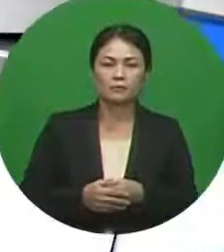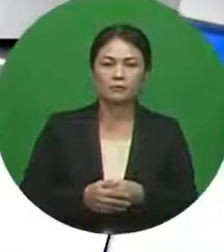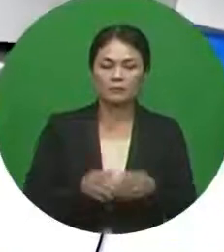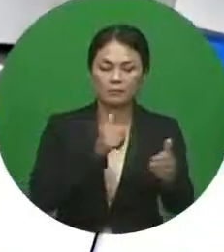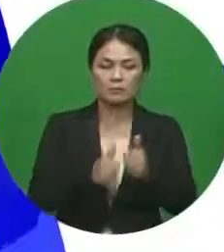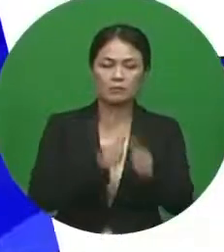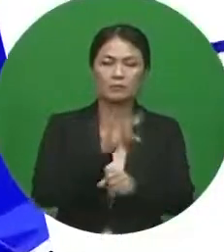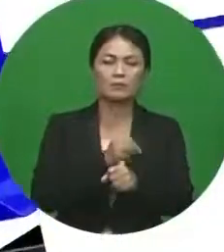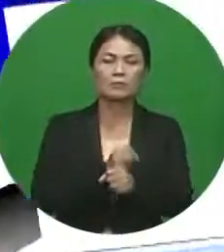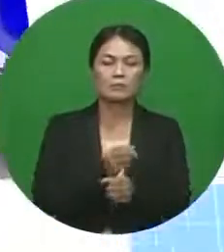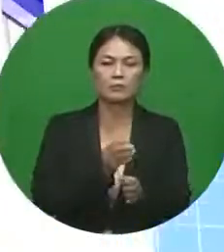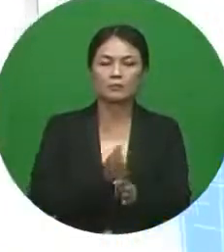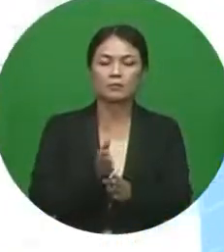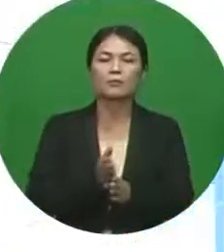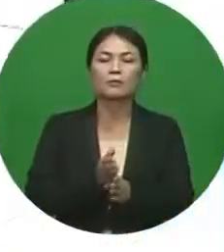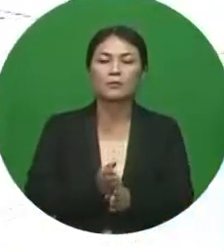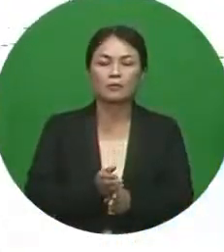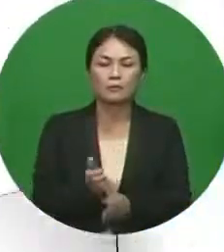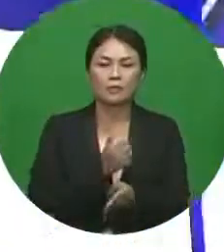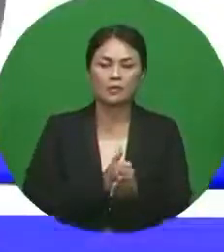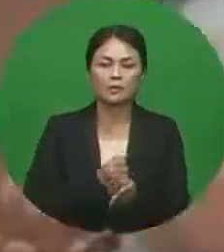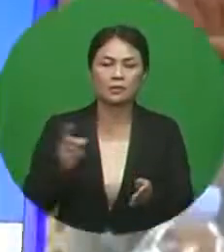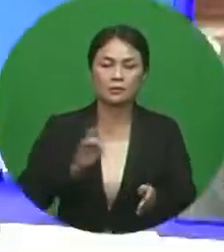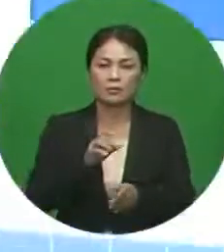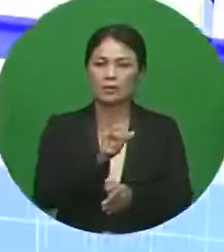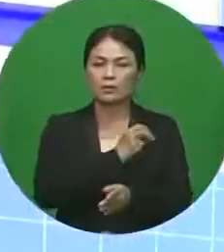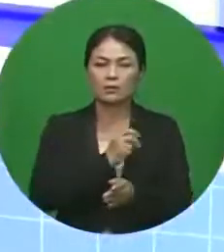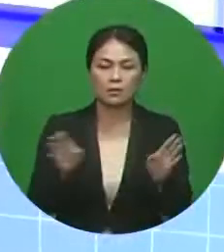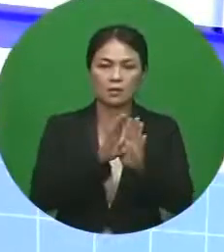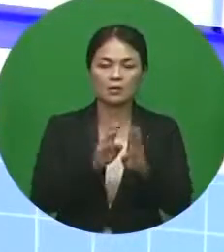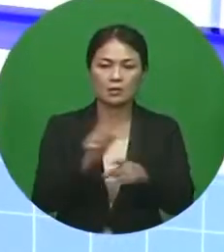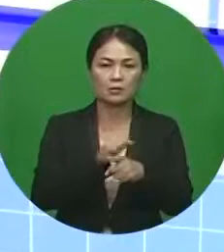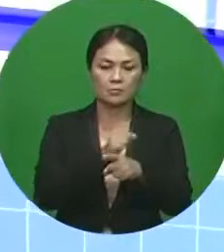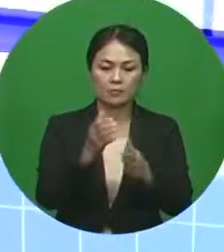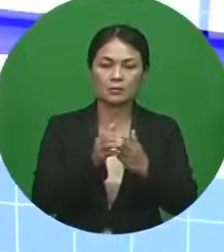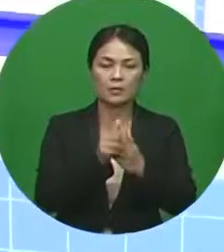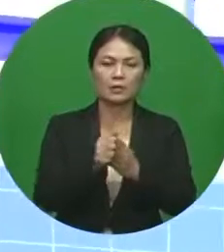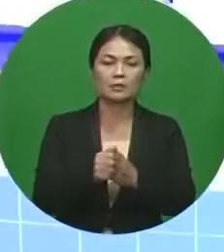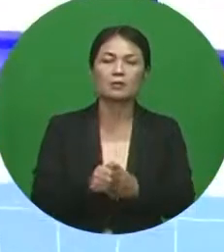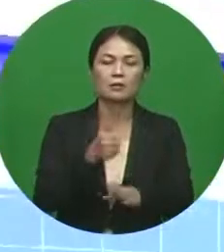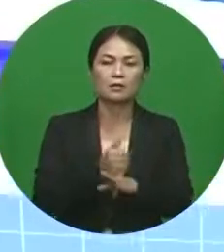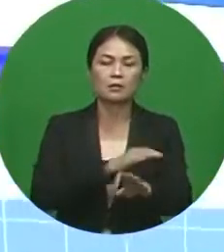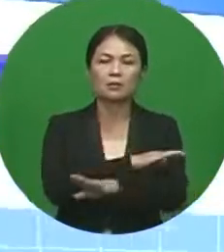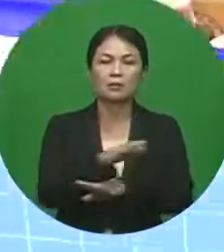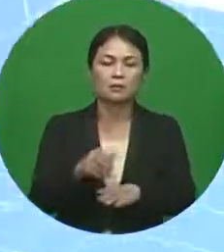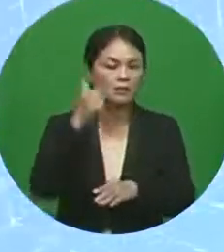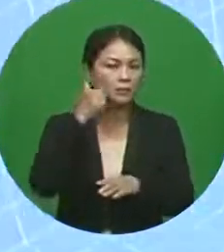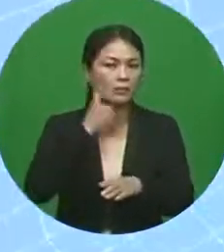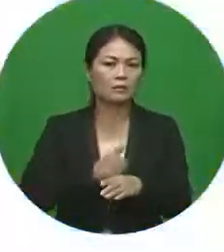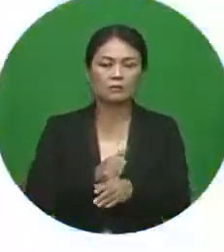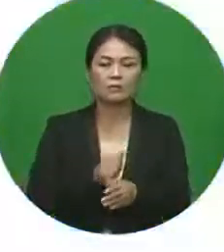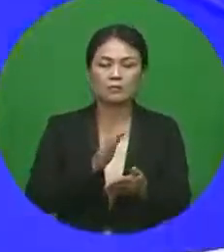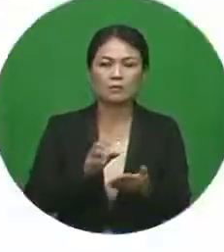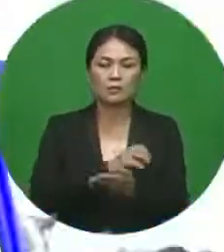រដ្ឋមន្ត្រីក្រសួងមុខងារសាធារណៈឯកឧត្តមពេជ្របន្ថិនបិទវគ្គបណ្ដុះបណ្ដាលថ្នាក់ដឹកនាំនិងគណៈគ្រប់គ្រងជាស្ត្រីនៃសាលា